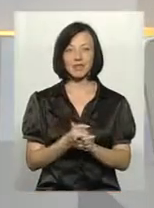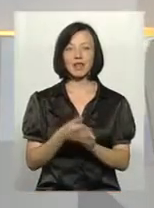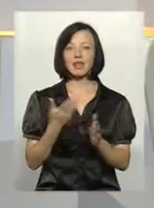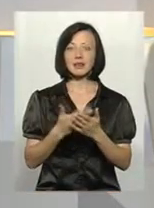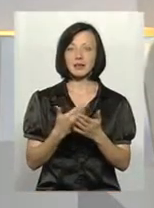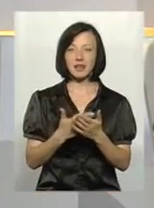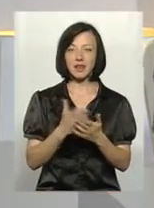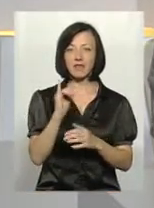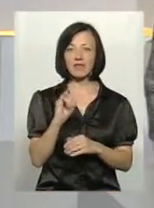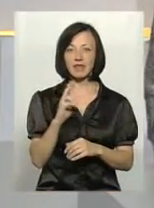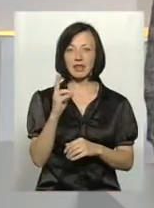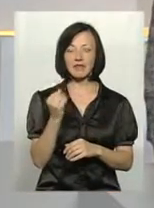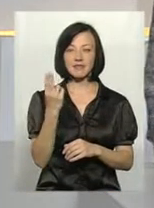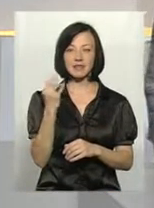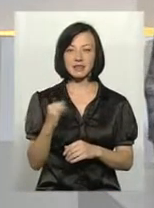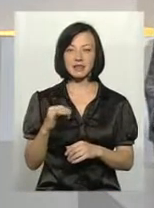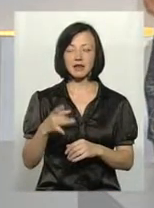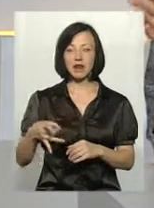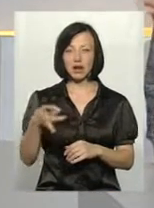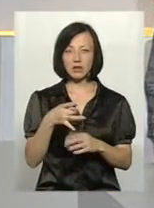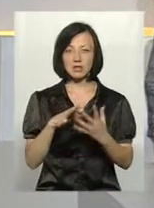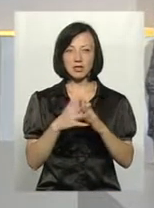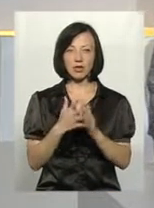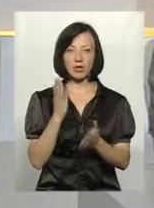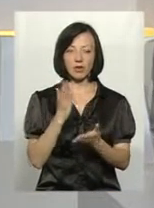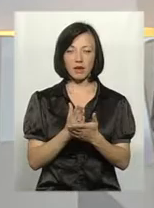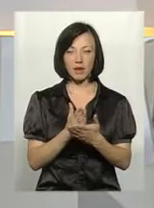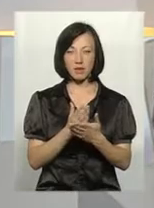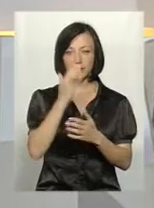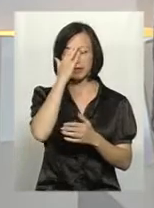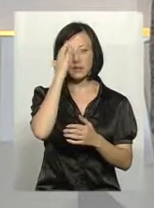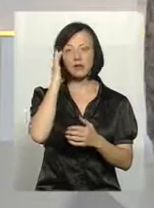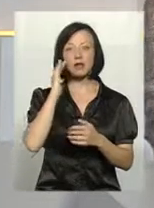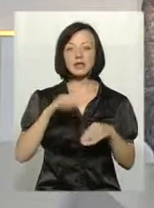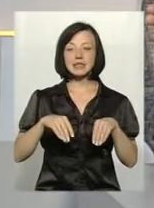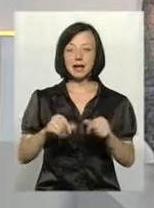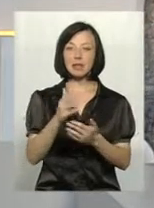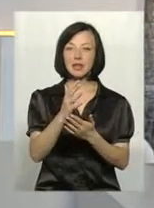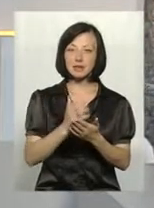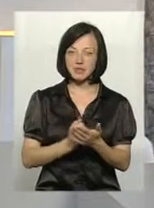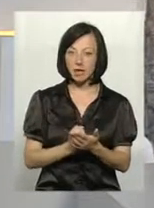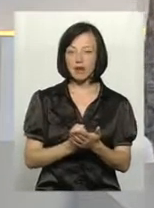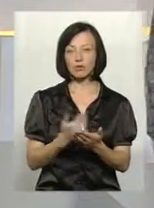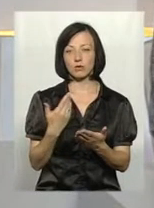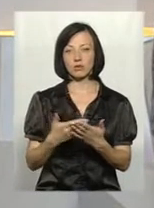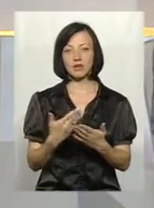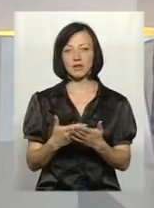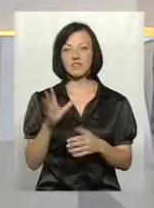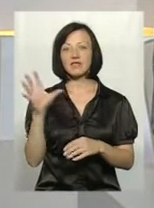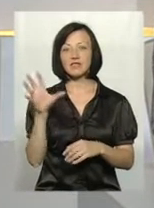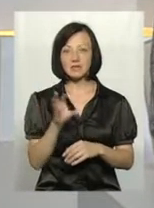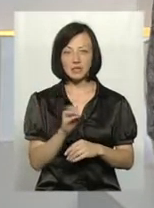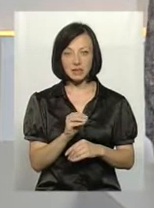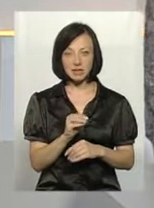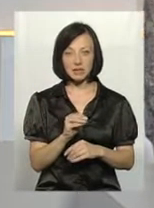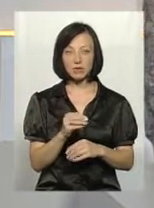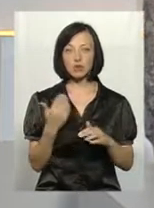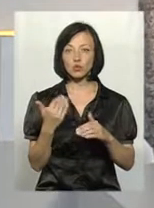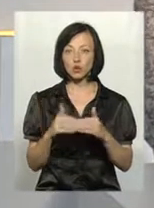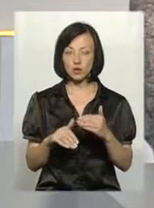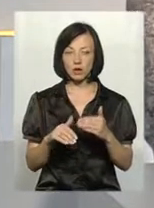приклад, Віньковецький район, село, є землі резерву, землі запасу, вони всі